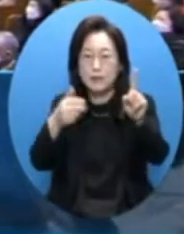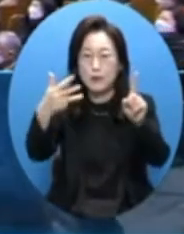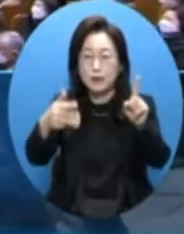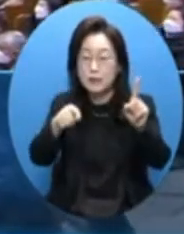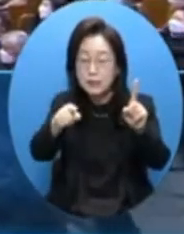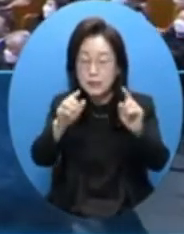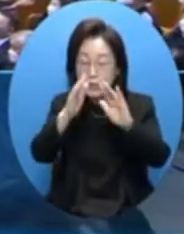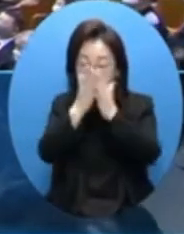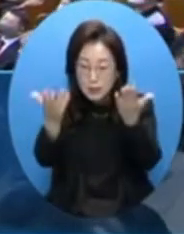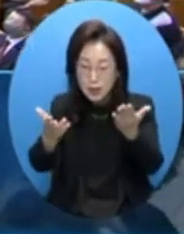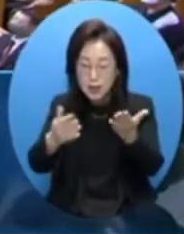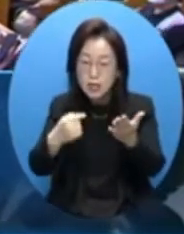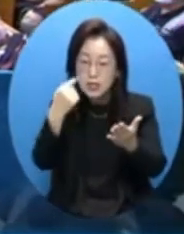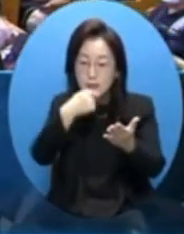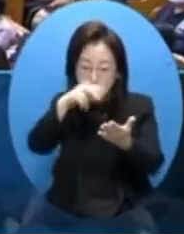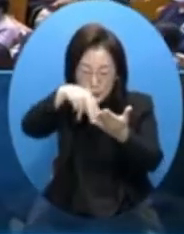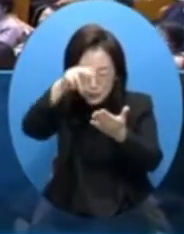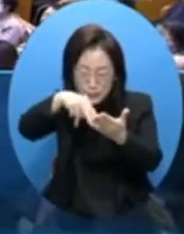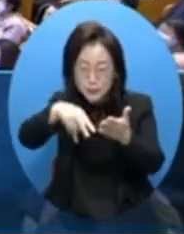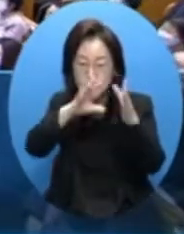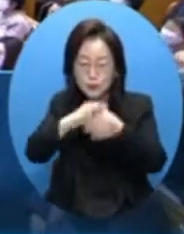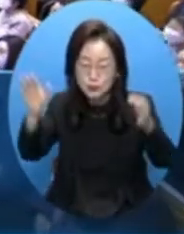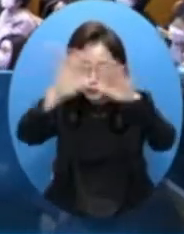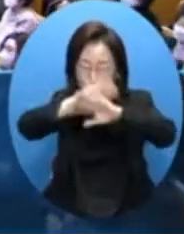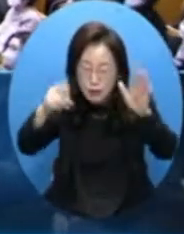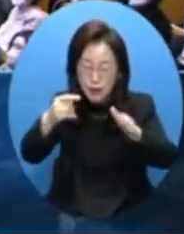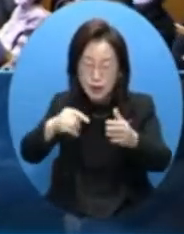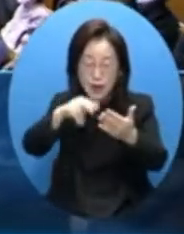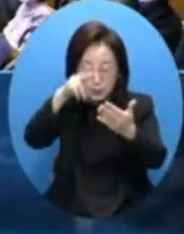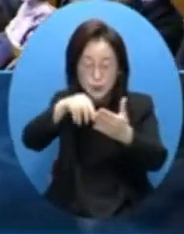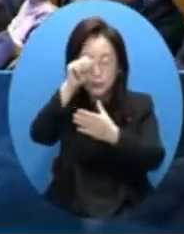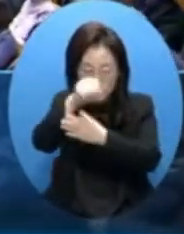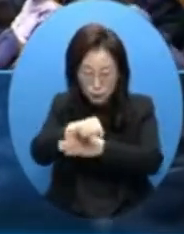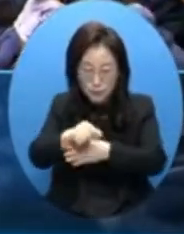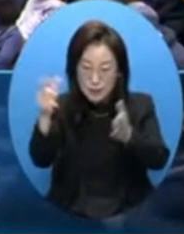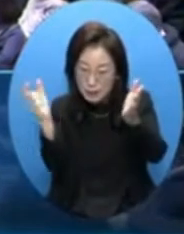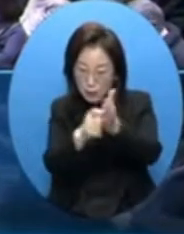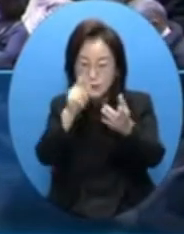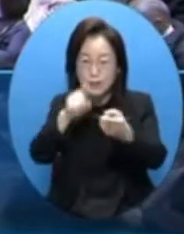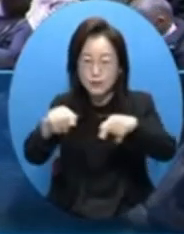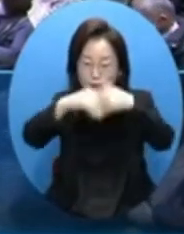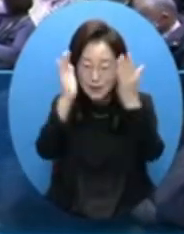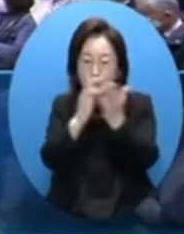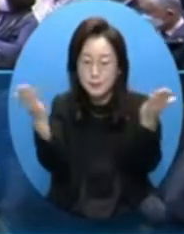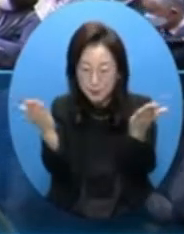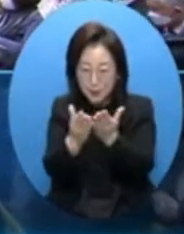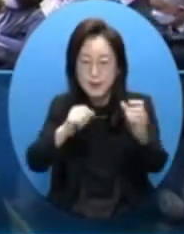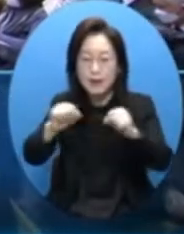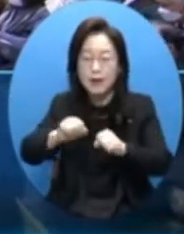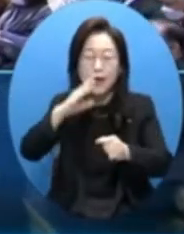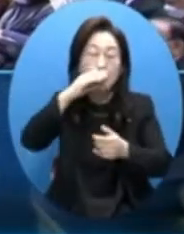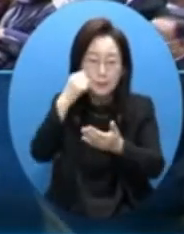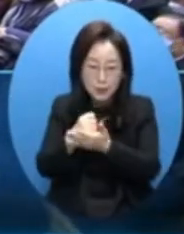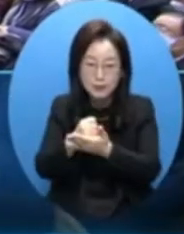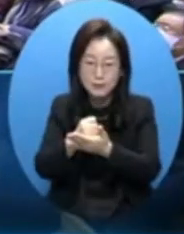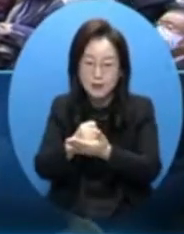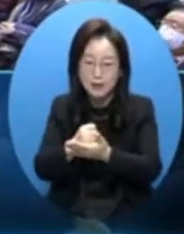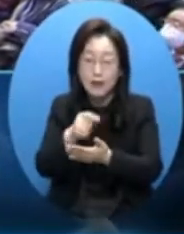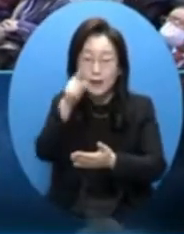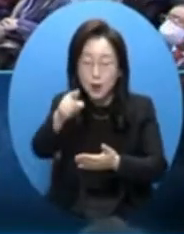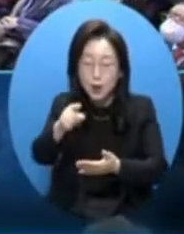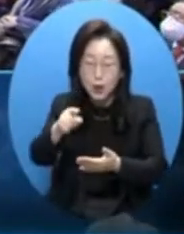율법책을 내 입에서 떠나지 말게 하며 주야로 그것을 묵상하여 그 안에 기록된 대로 다 지켜 행하라 그리하면 내 길이 평탄하게 될 것이며